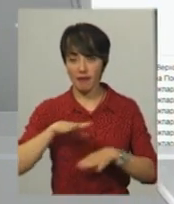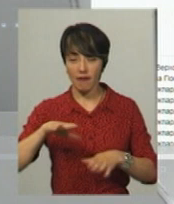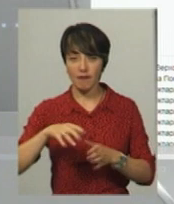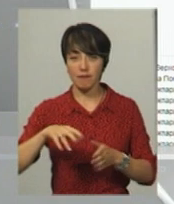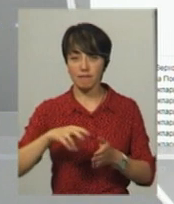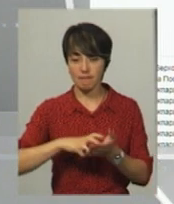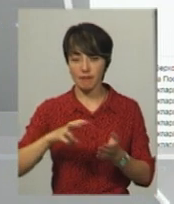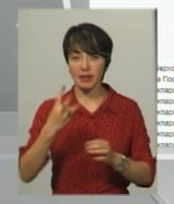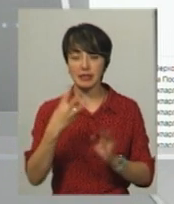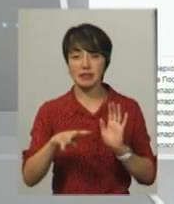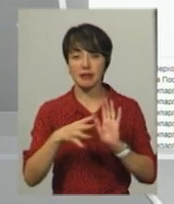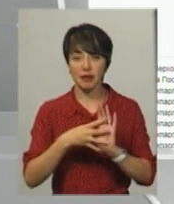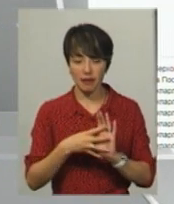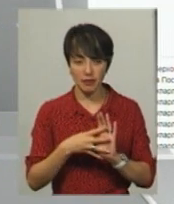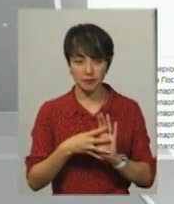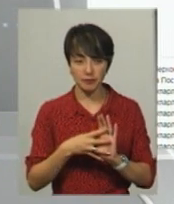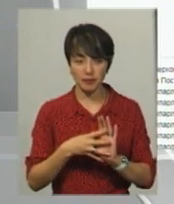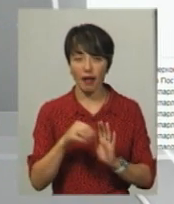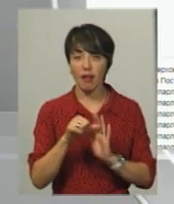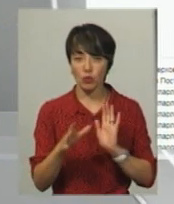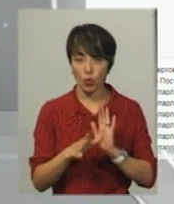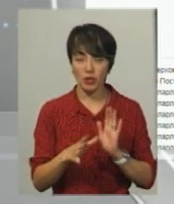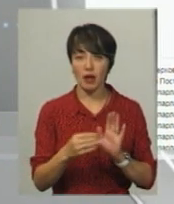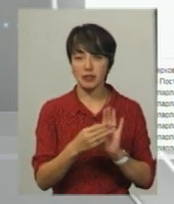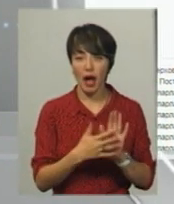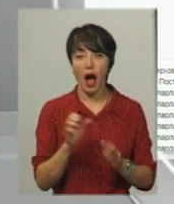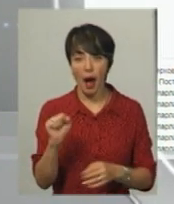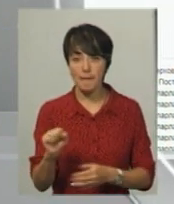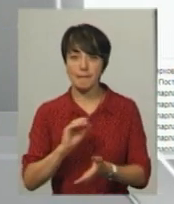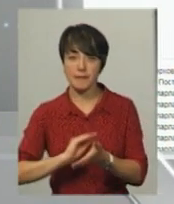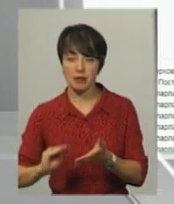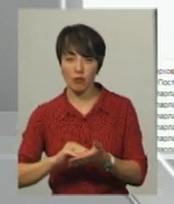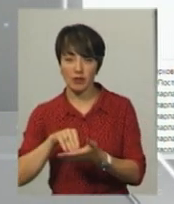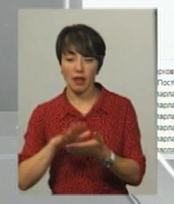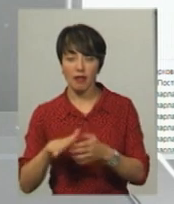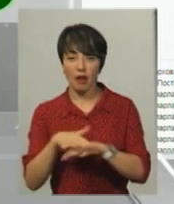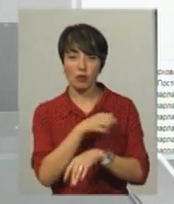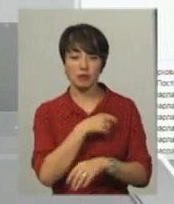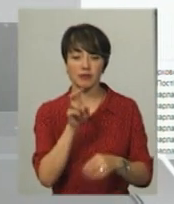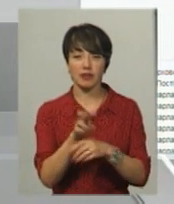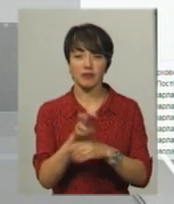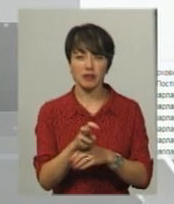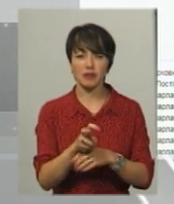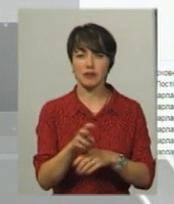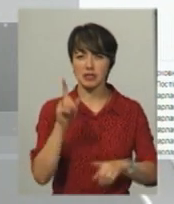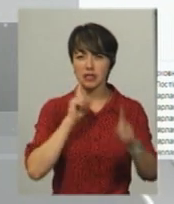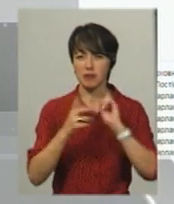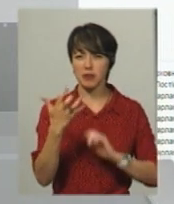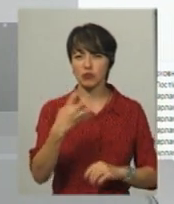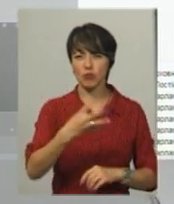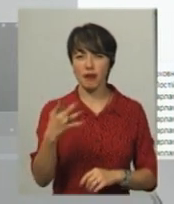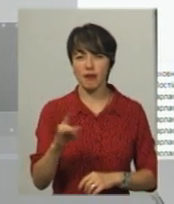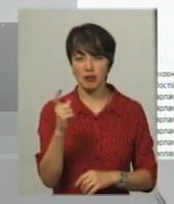39. Це дані реєстрації за допомогою електронної системи. За письмовою реєстрацією народний депутат відвідав пленарне засідання 545